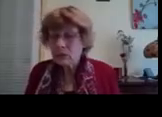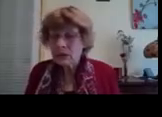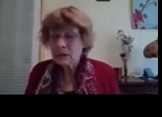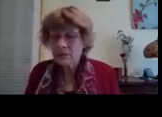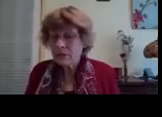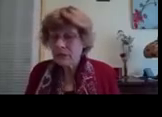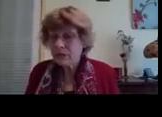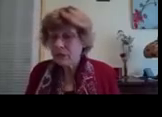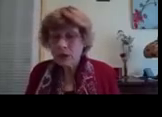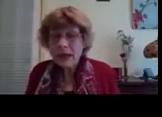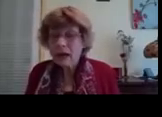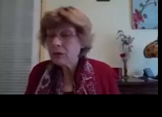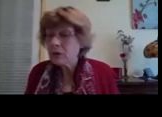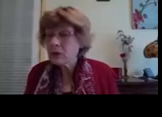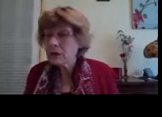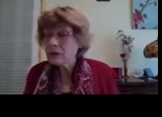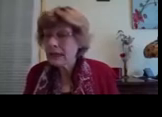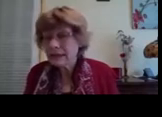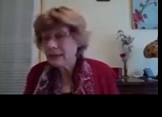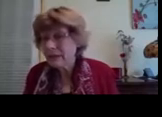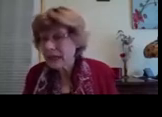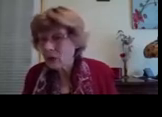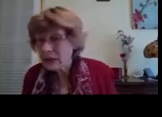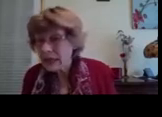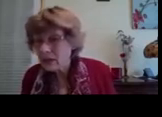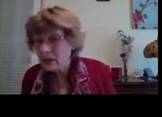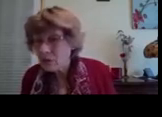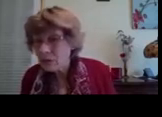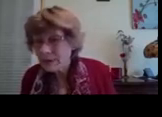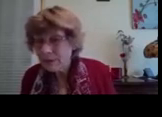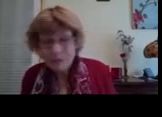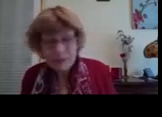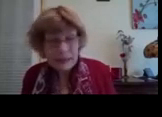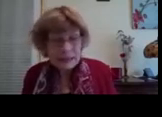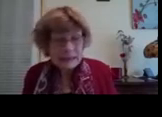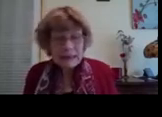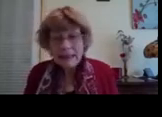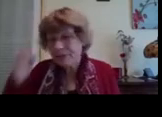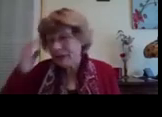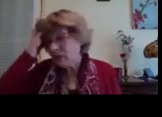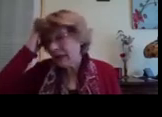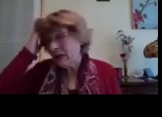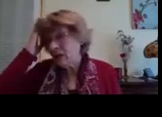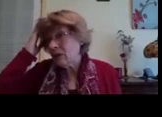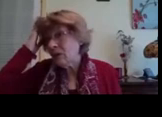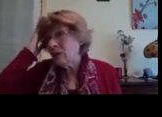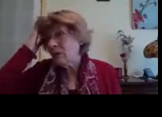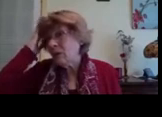toen volledig afgekeurd en in de WHO terechtgekomen. En vanuit de